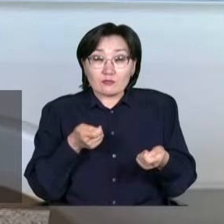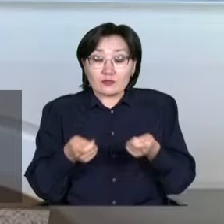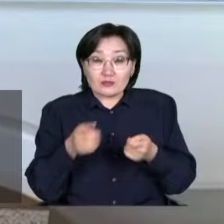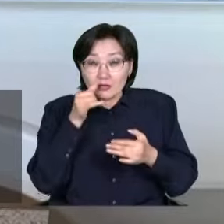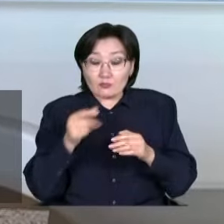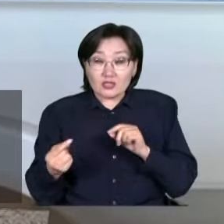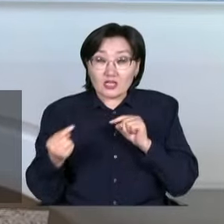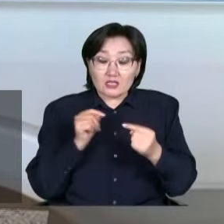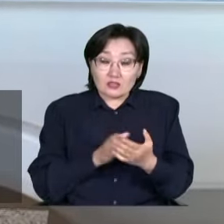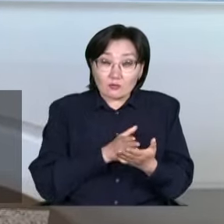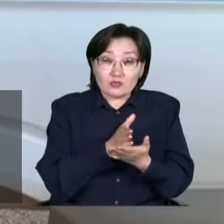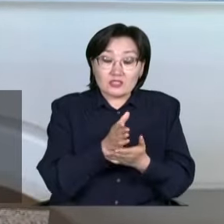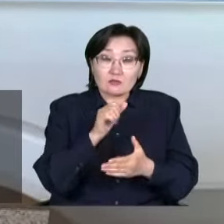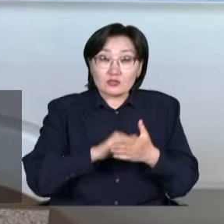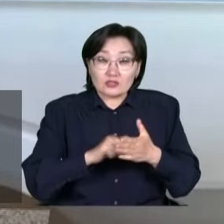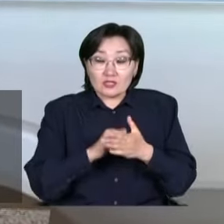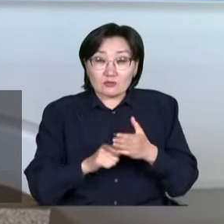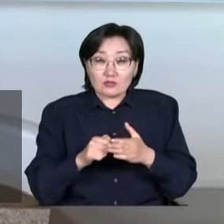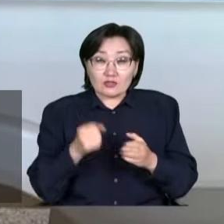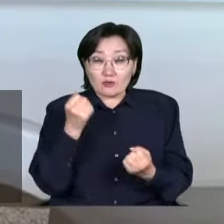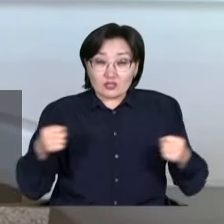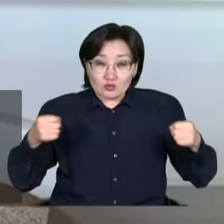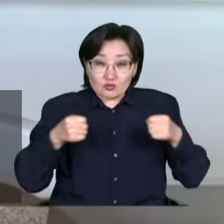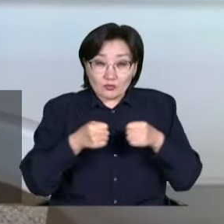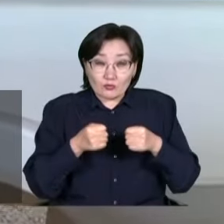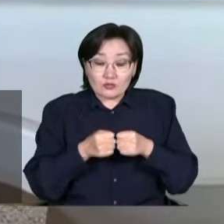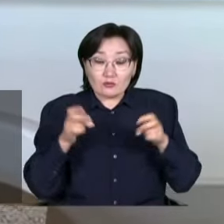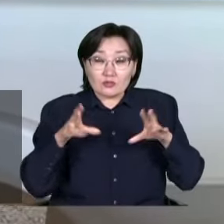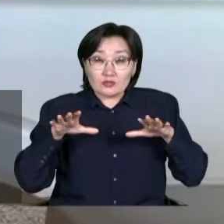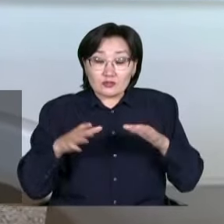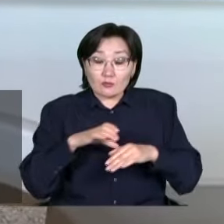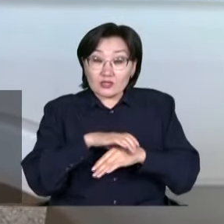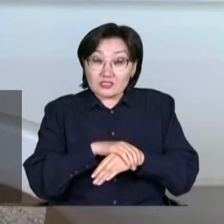қарсы бағытқа шығып, салдарынан жол көлік оқиғасына келіп соқты. Жол көлік оқиғасының